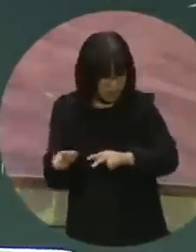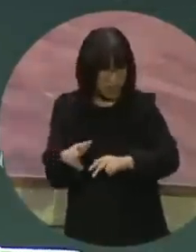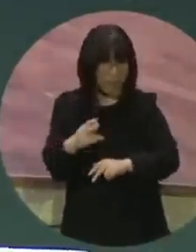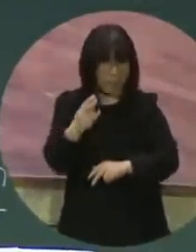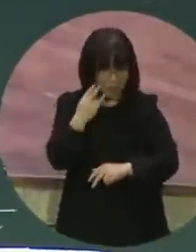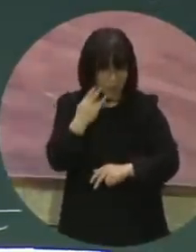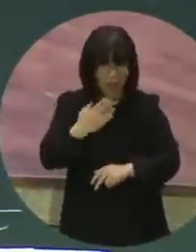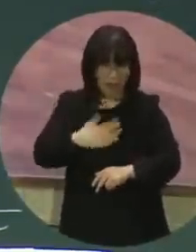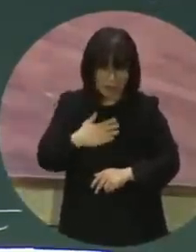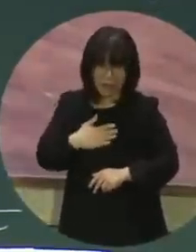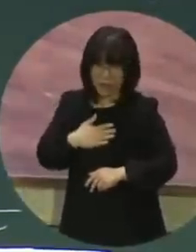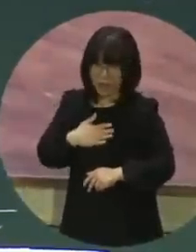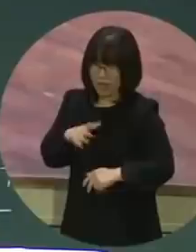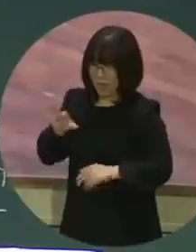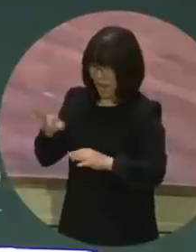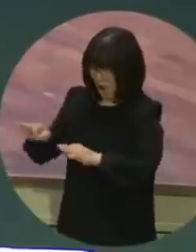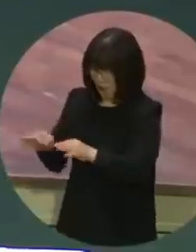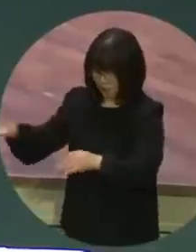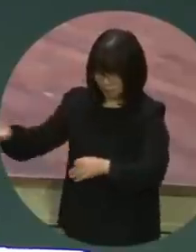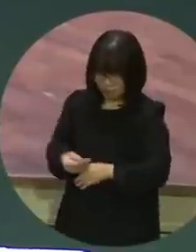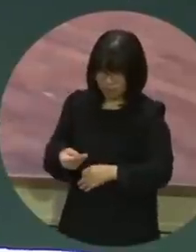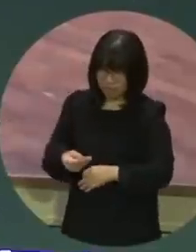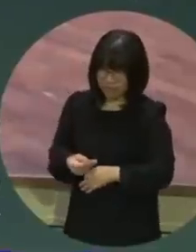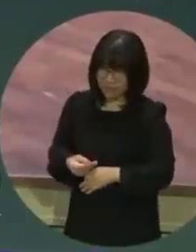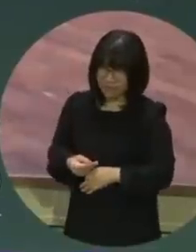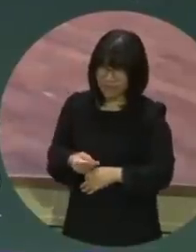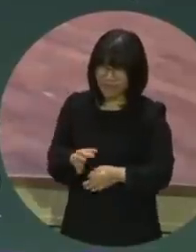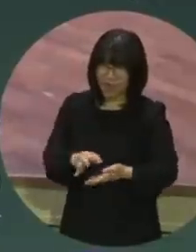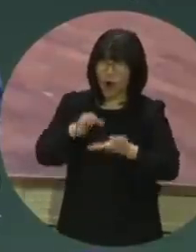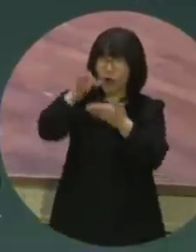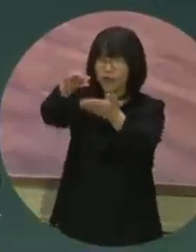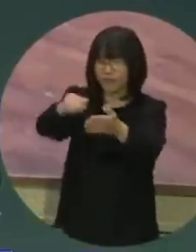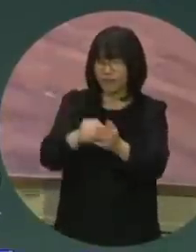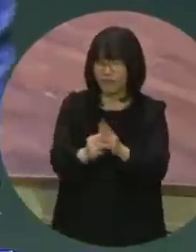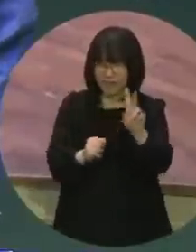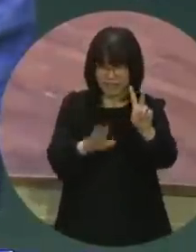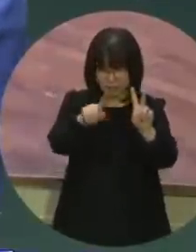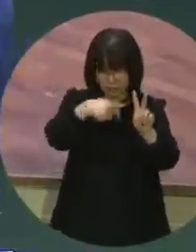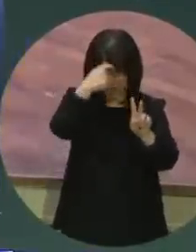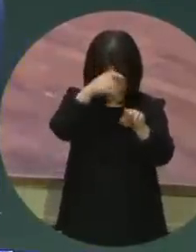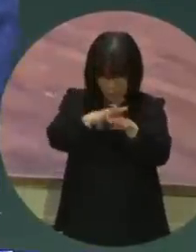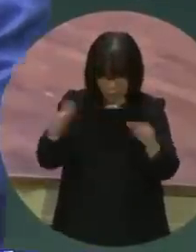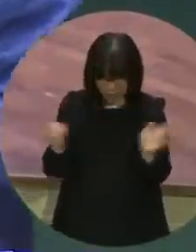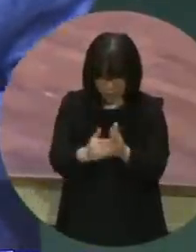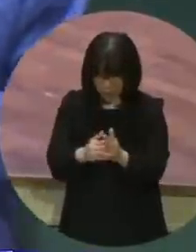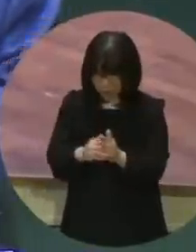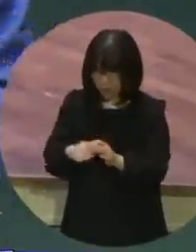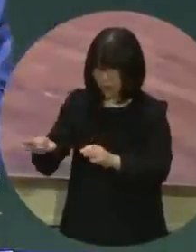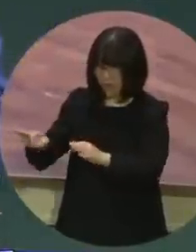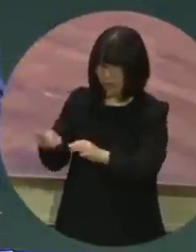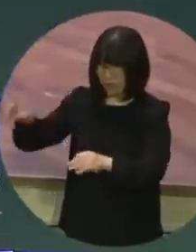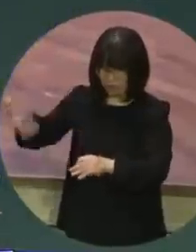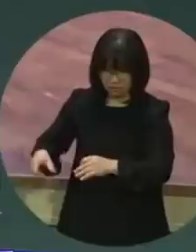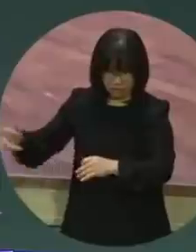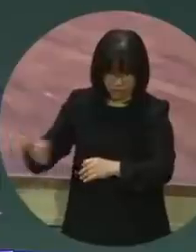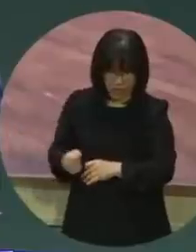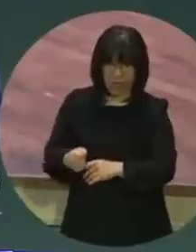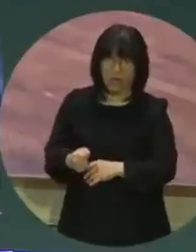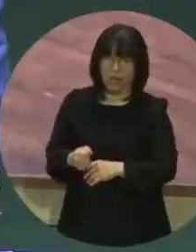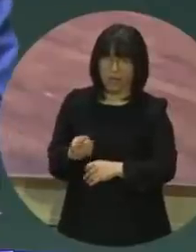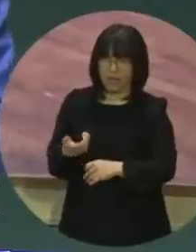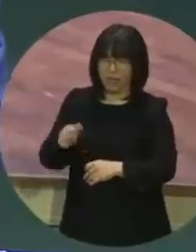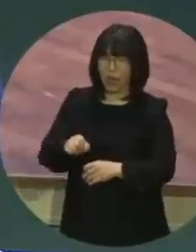인사, 저 기도 받으러 왔더라니까. 이야, 2부 끝날 때 적시로 헌신해. 적시로 마음에 결단한 거 딱